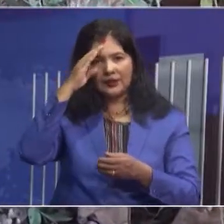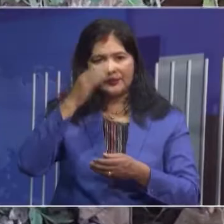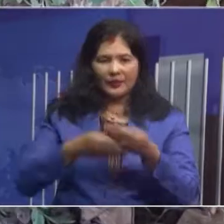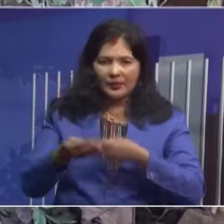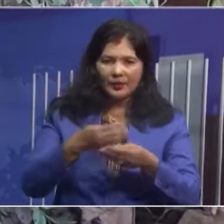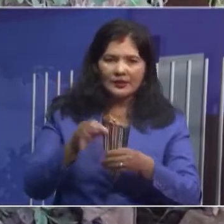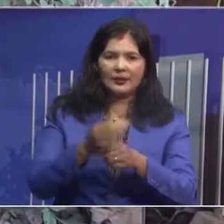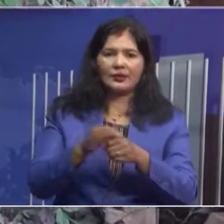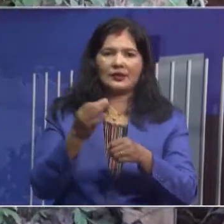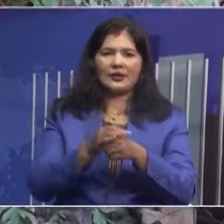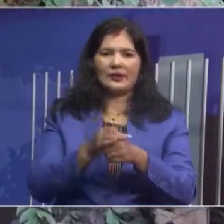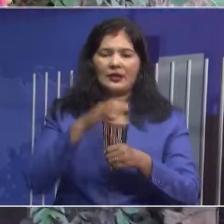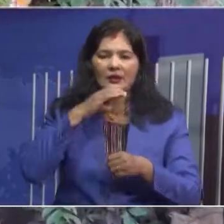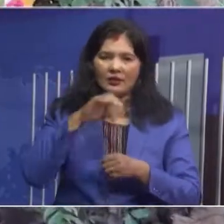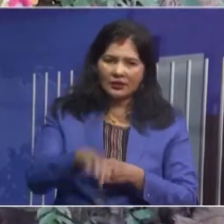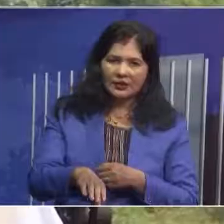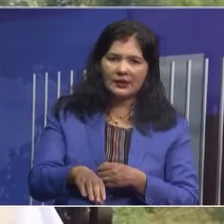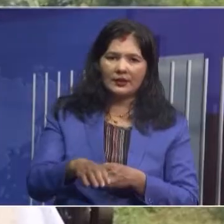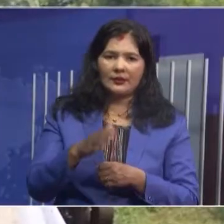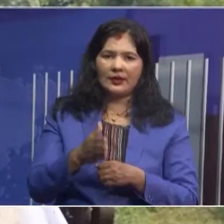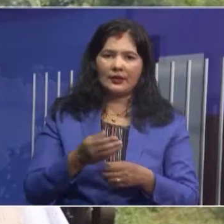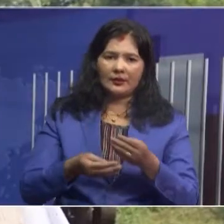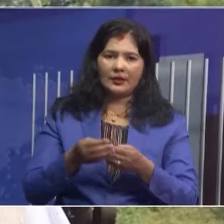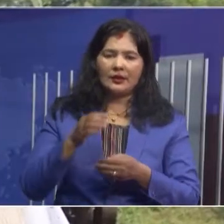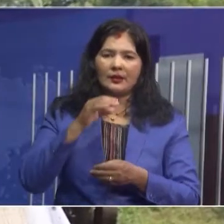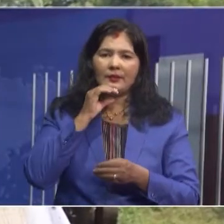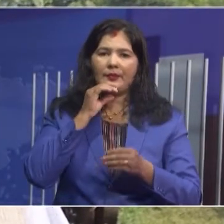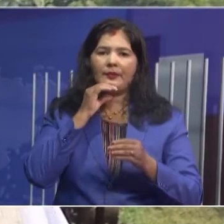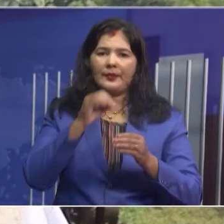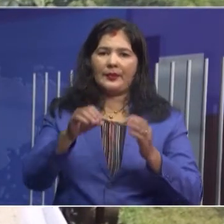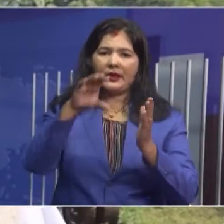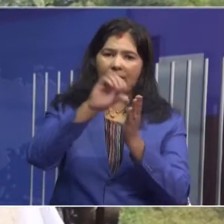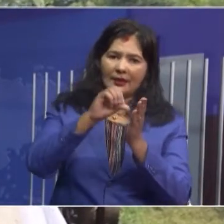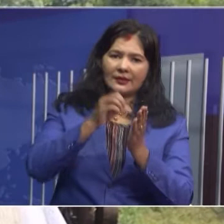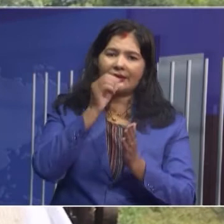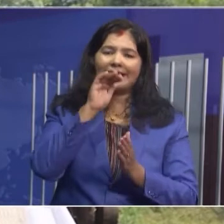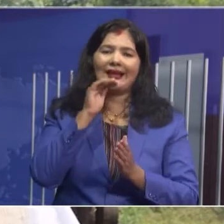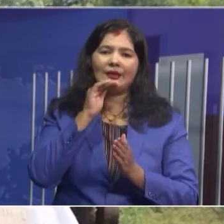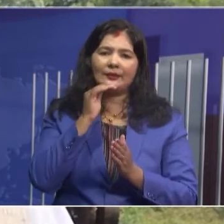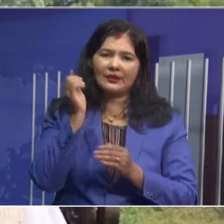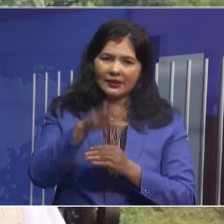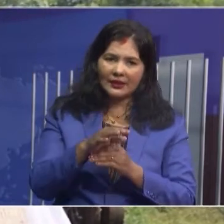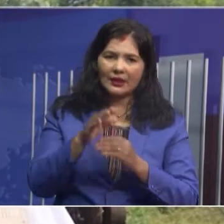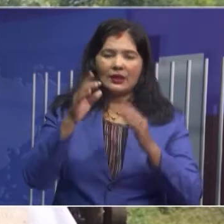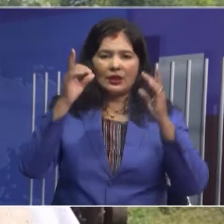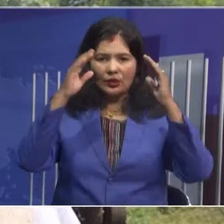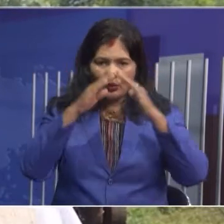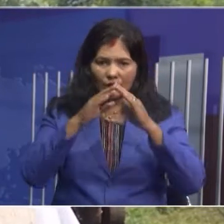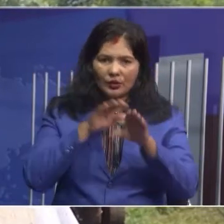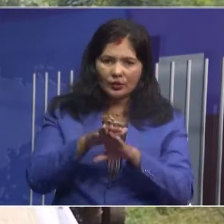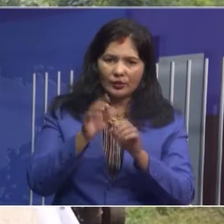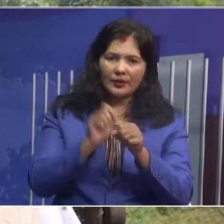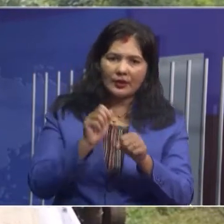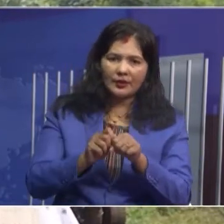लवी नगरपालिकाका प्रमुख कुलबहादुर केसीले बताउनुभयो। बाख्रा पालन सम्बन्धी तालिम दिने, आधुनिक किसिमका गोठहरू बनाउने,